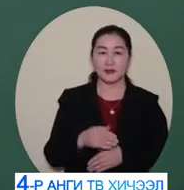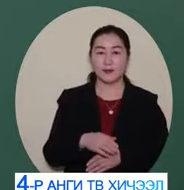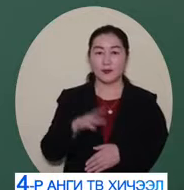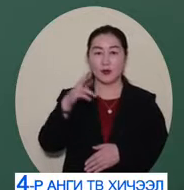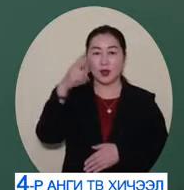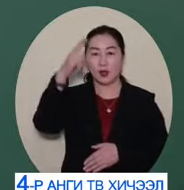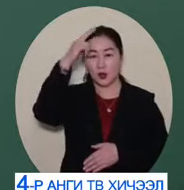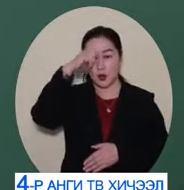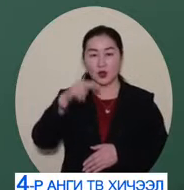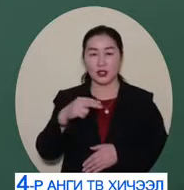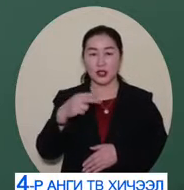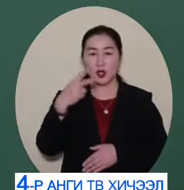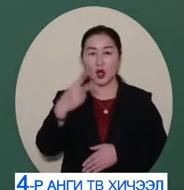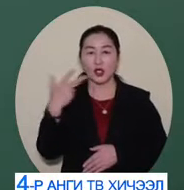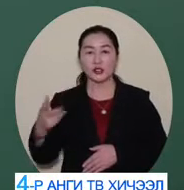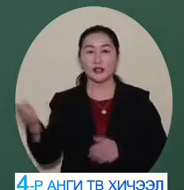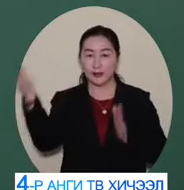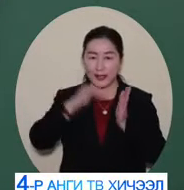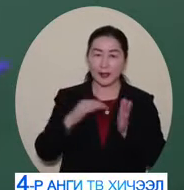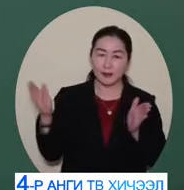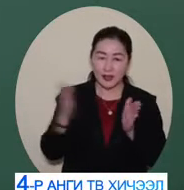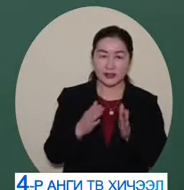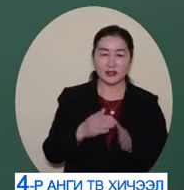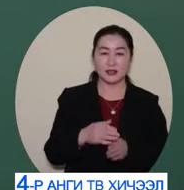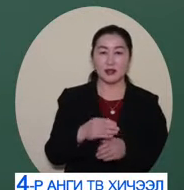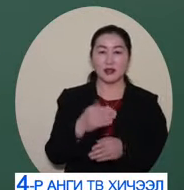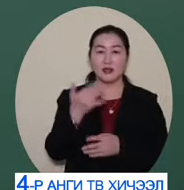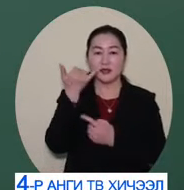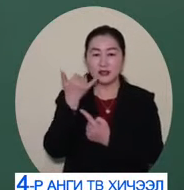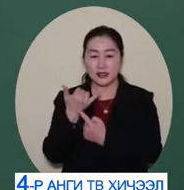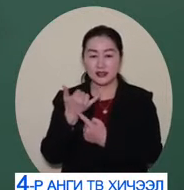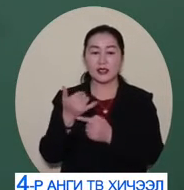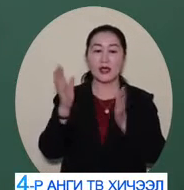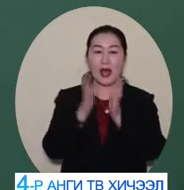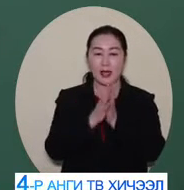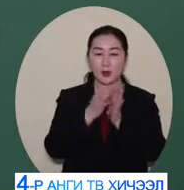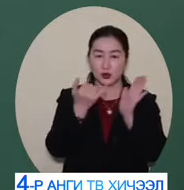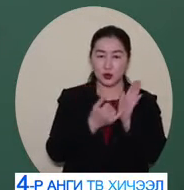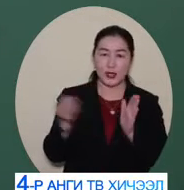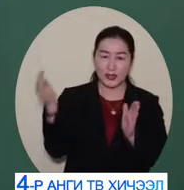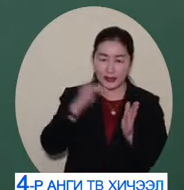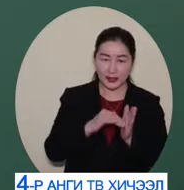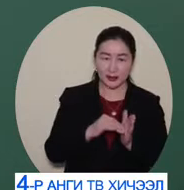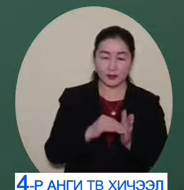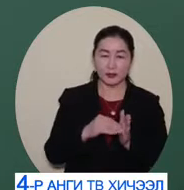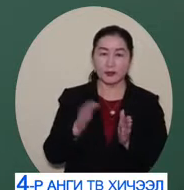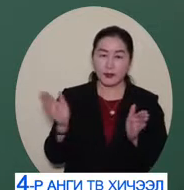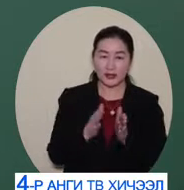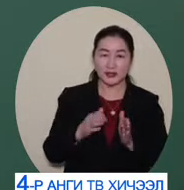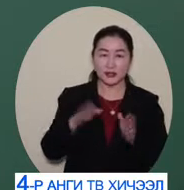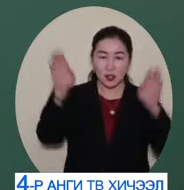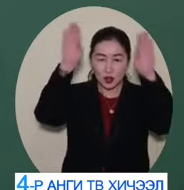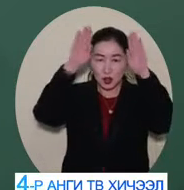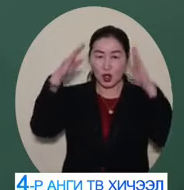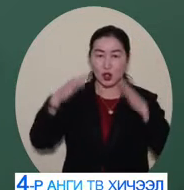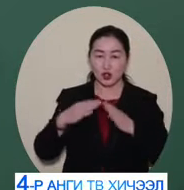байна. Хүүхдийг 25 дахин багасгаж зурсан байна. Цэцгийг 16 дахин багасгаж зурсан байна.